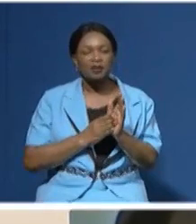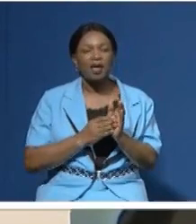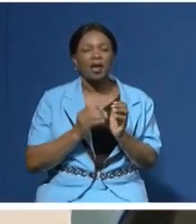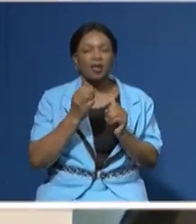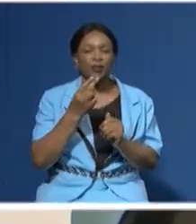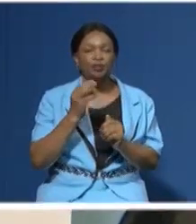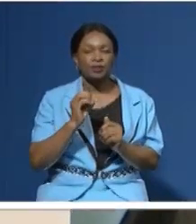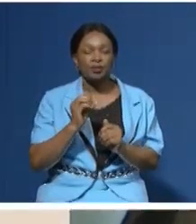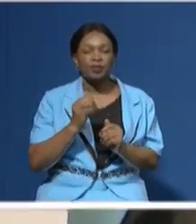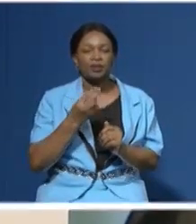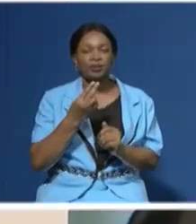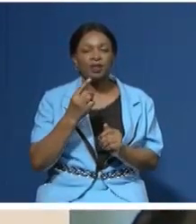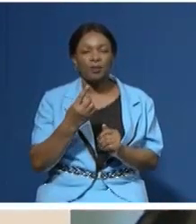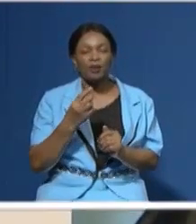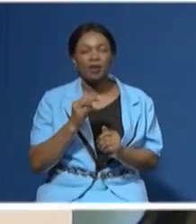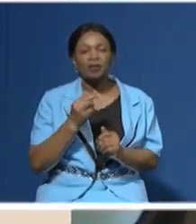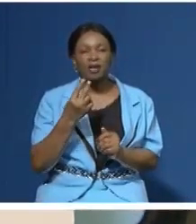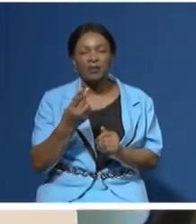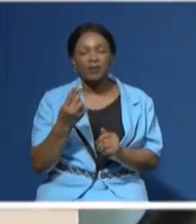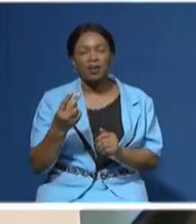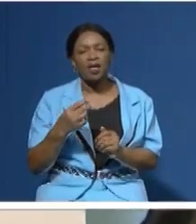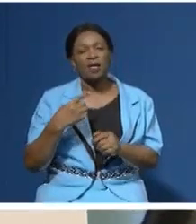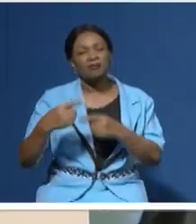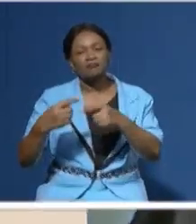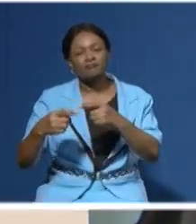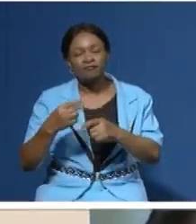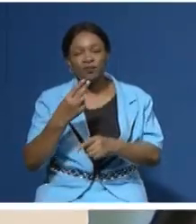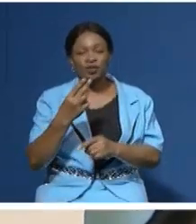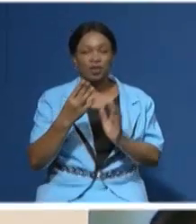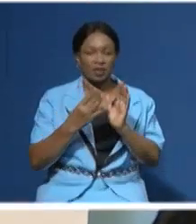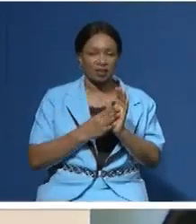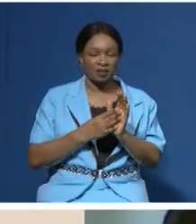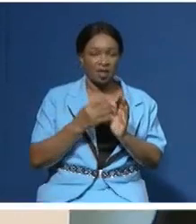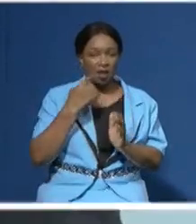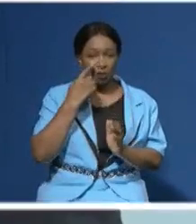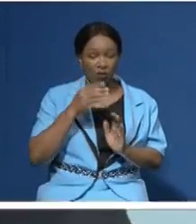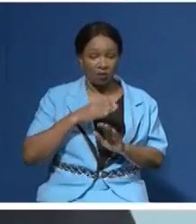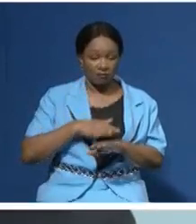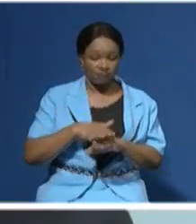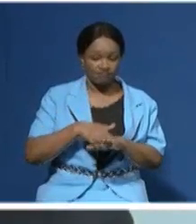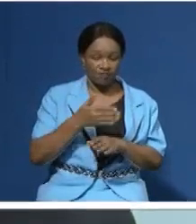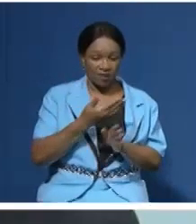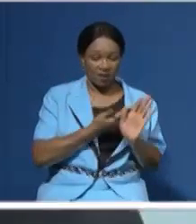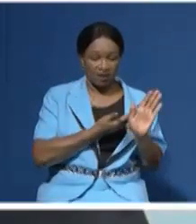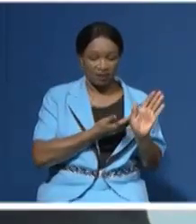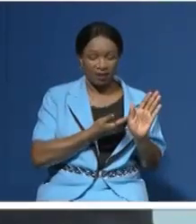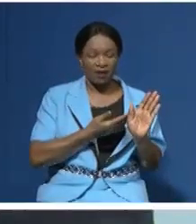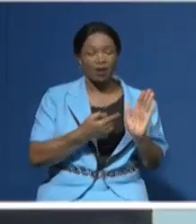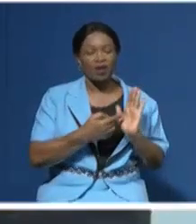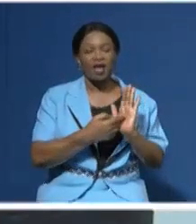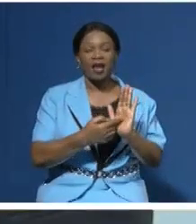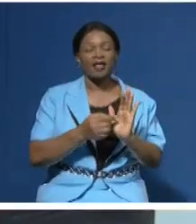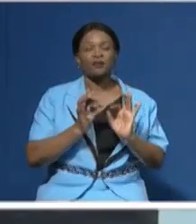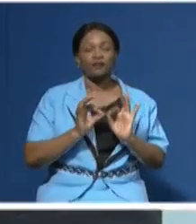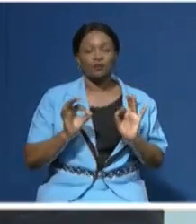20. 21, 22, anaendelea 29. Kwa hiyo haya yote unayaona vizuri kwenye hiki kielelezo. Kwa hiyo hiki hapa vile vile